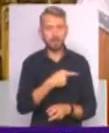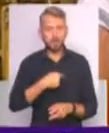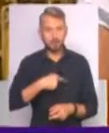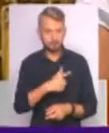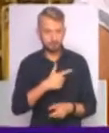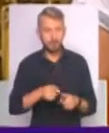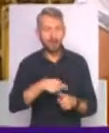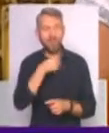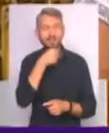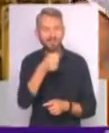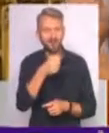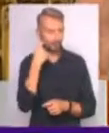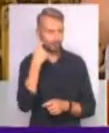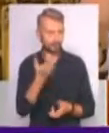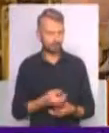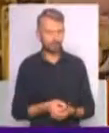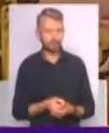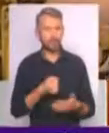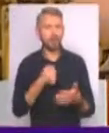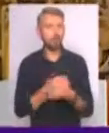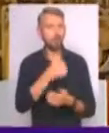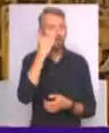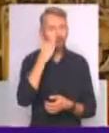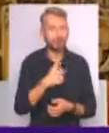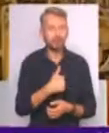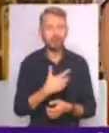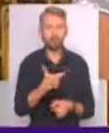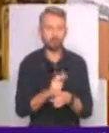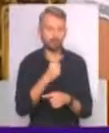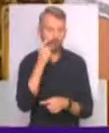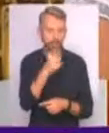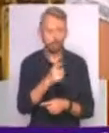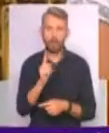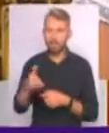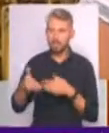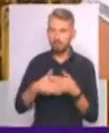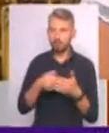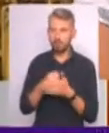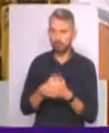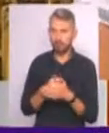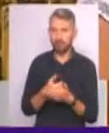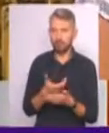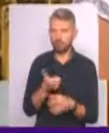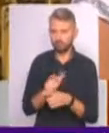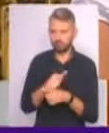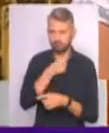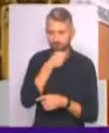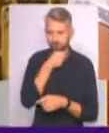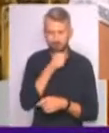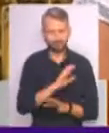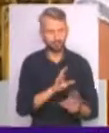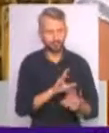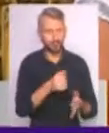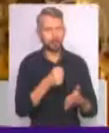зрелый возраст. До пожилых нам очень далеко. Але ближче уже до перезревающего, да? Нет, нет.